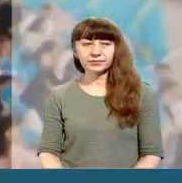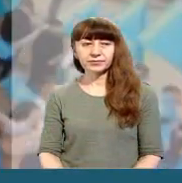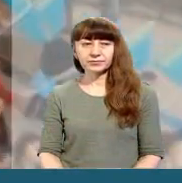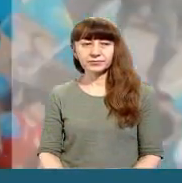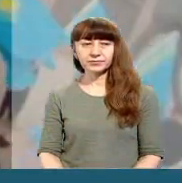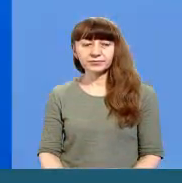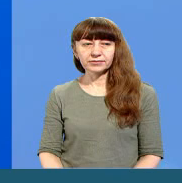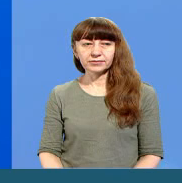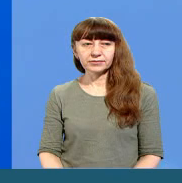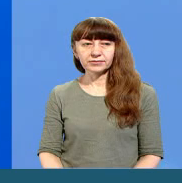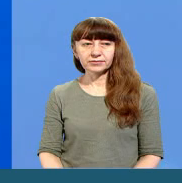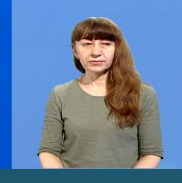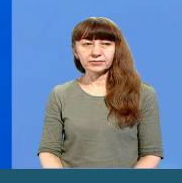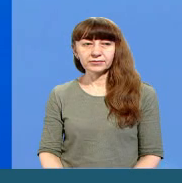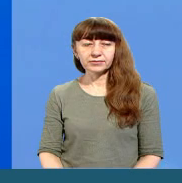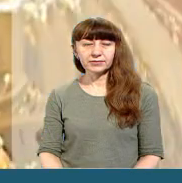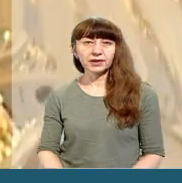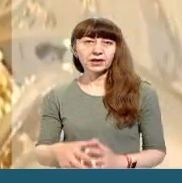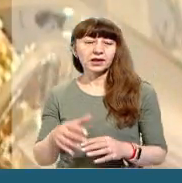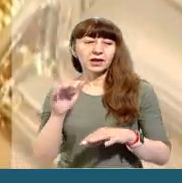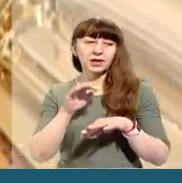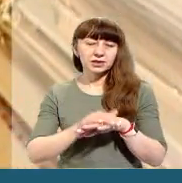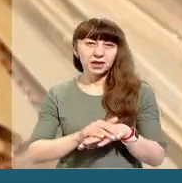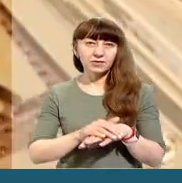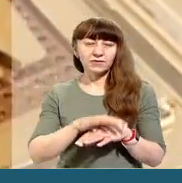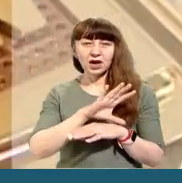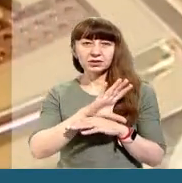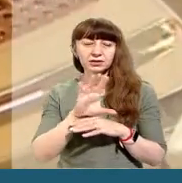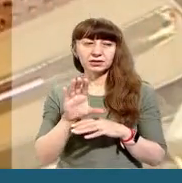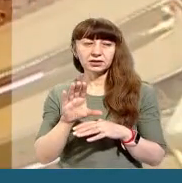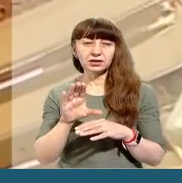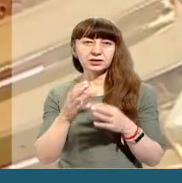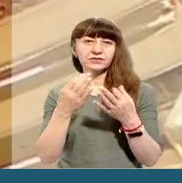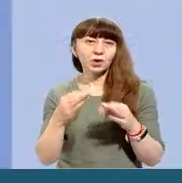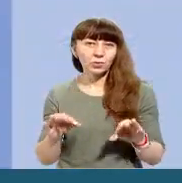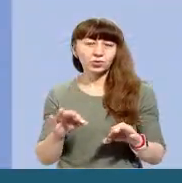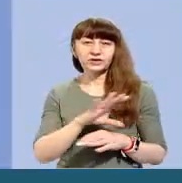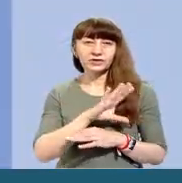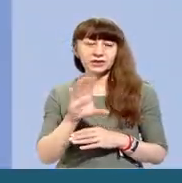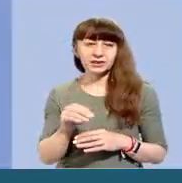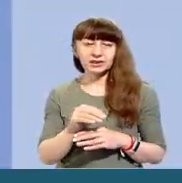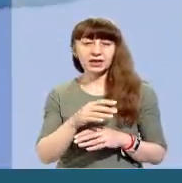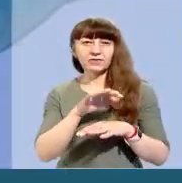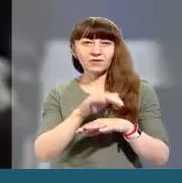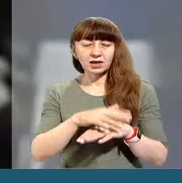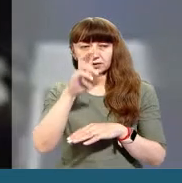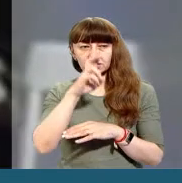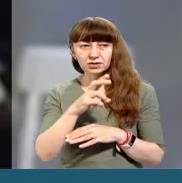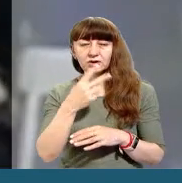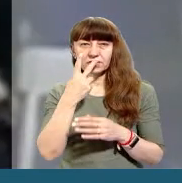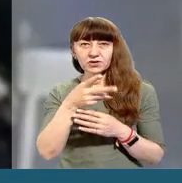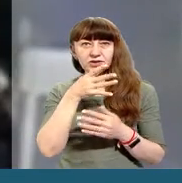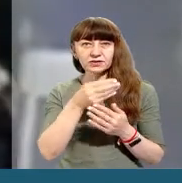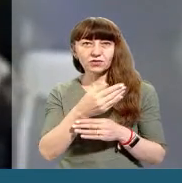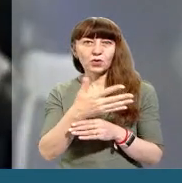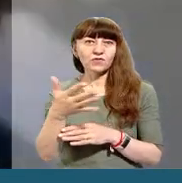менің әнұраным. Рәміз қай жерде де қастерлі құнды, бірақ сол рәміздерді көргенде көкейіңді мақтаныш ерекше кернеп,